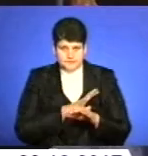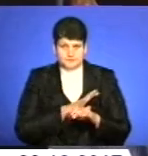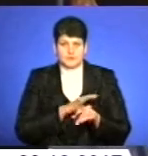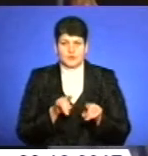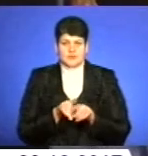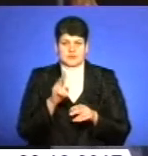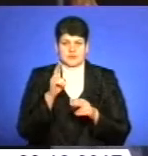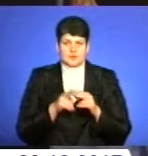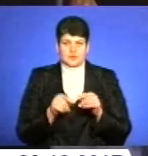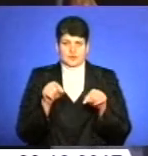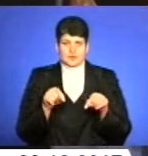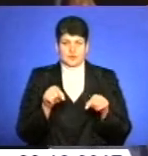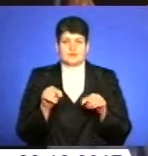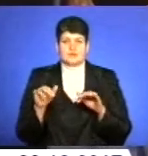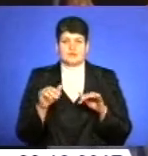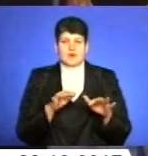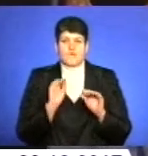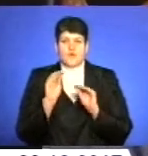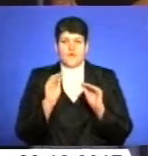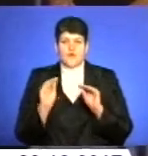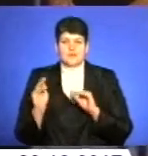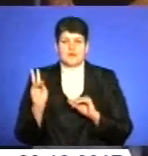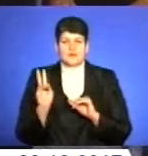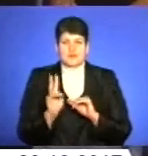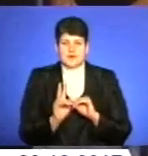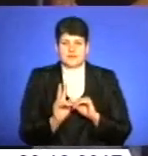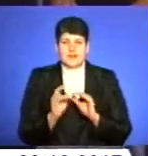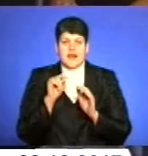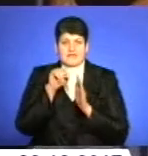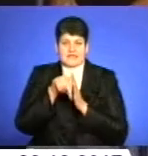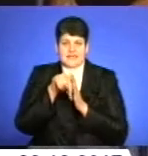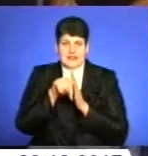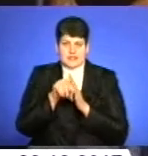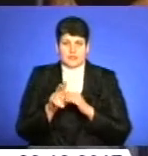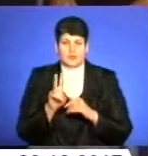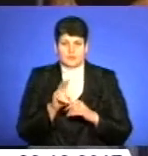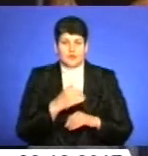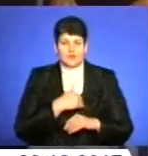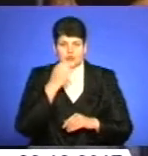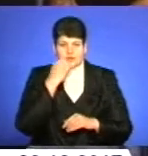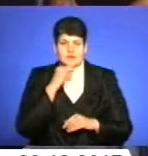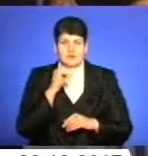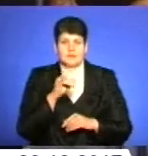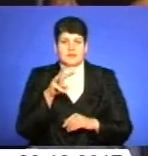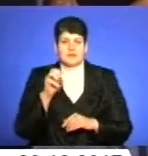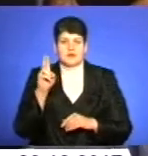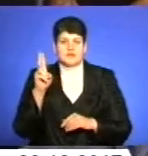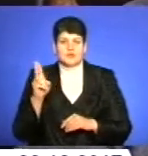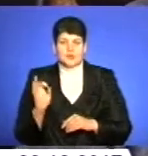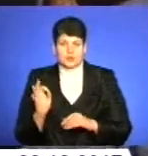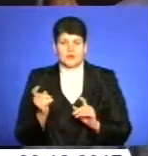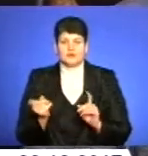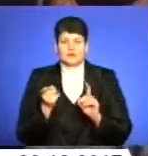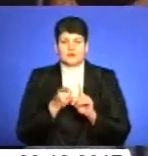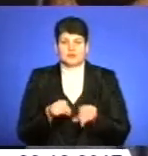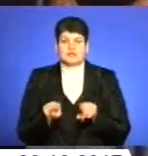вже дійшла справа до оформлення тролейбуса. А всередині хочу подякувати особисто Ірині Мацько, яка долучилася так